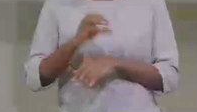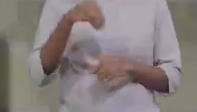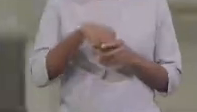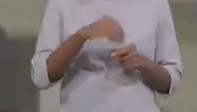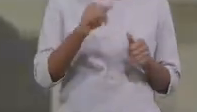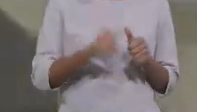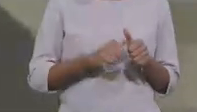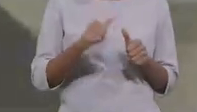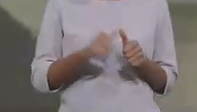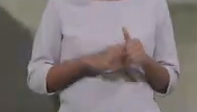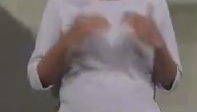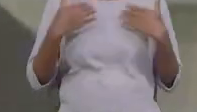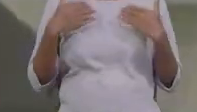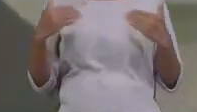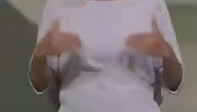dans chaque assemblée,